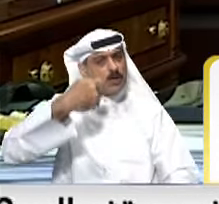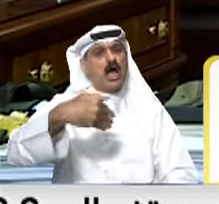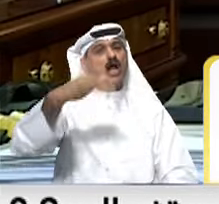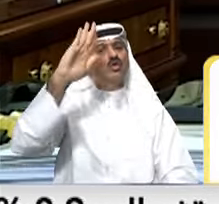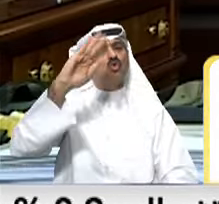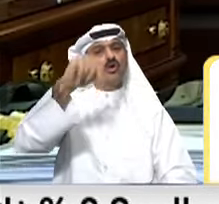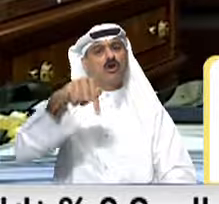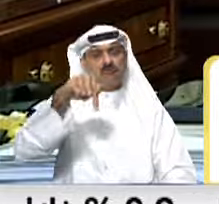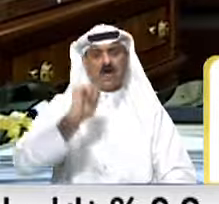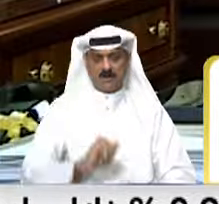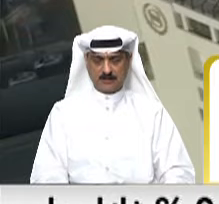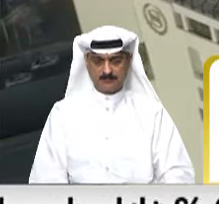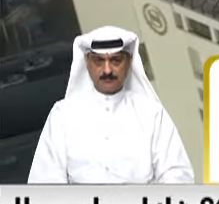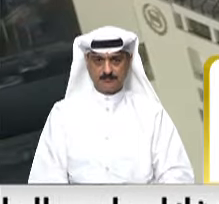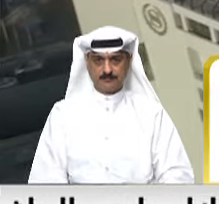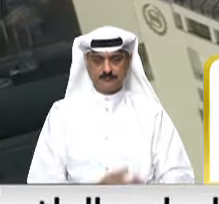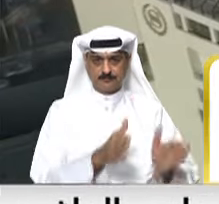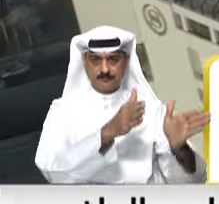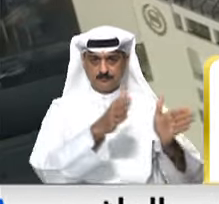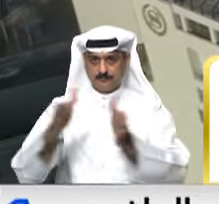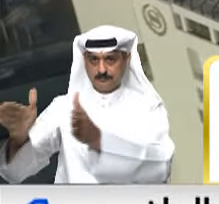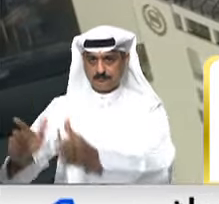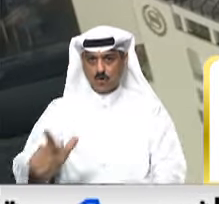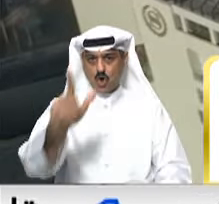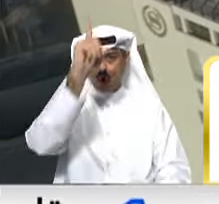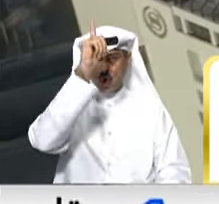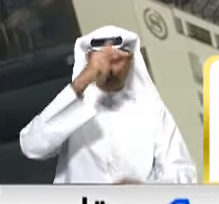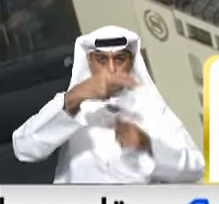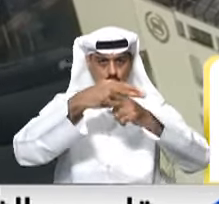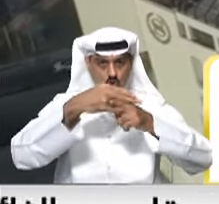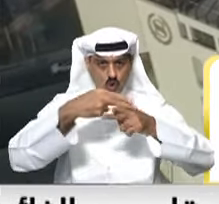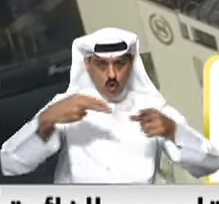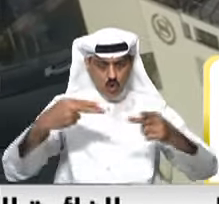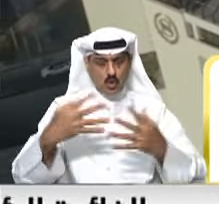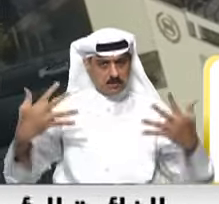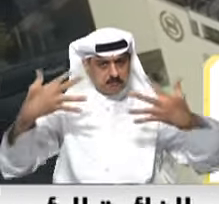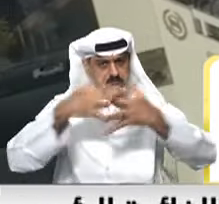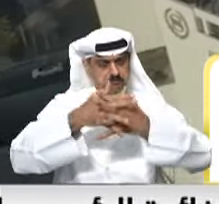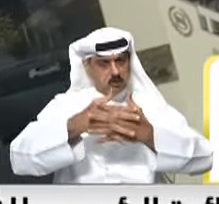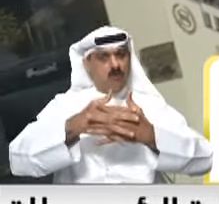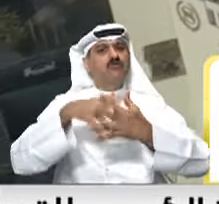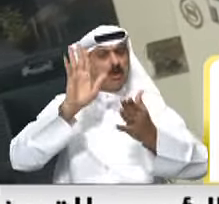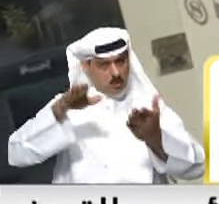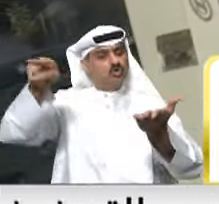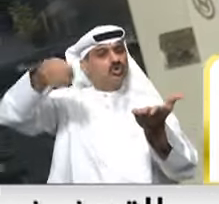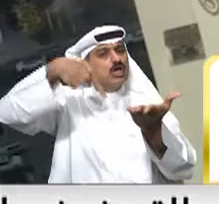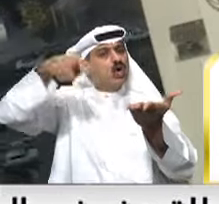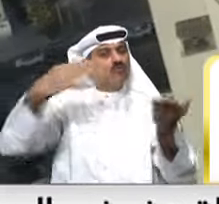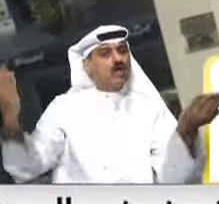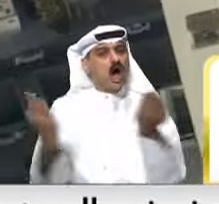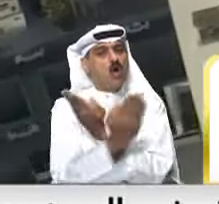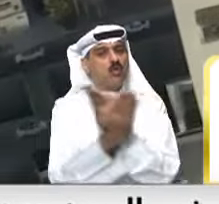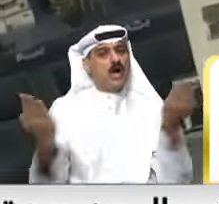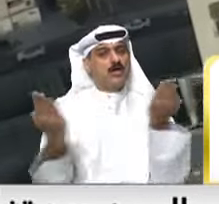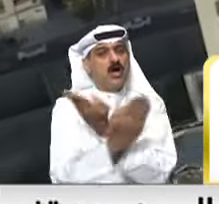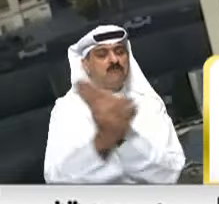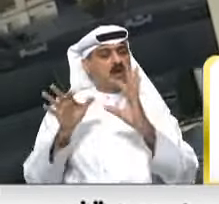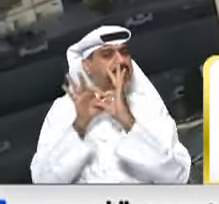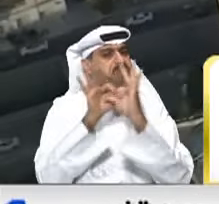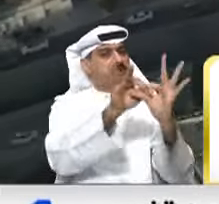وبازدياد بإذن الواحد الأحد. يجمع الأردن والكويت العديد من الاتفاقيات على الصعيد الاقتصادي إلى جانب